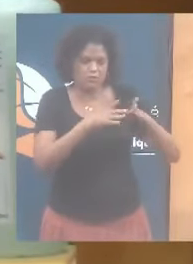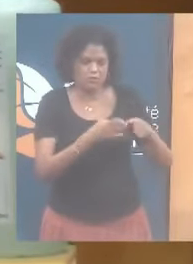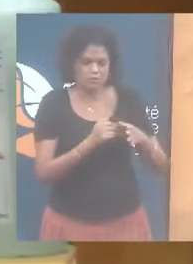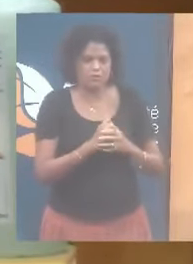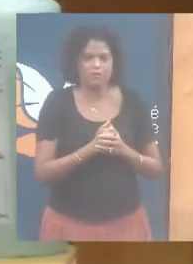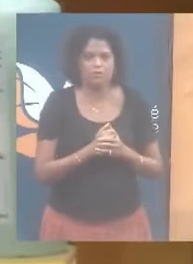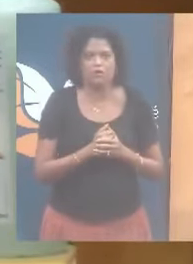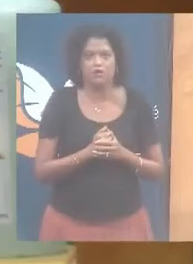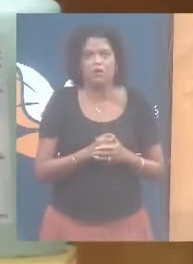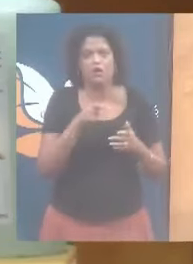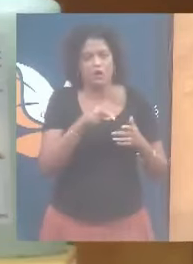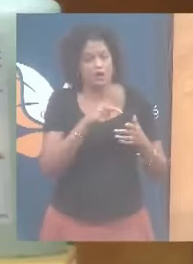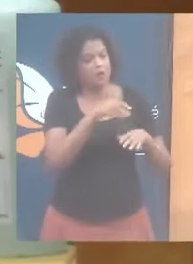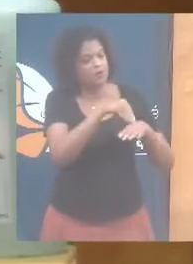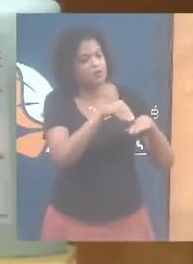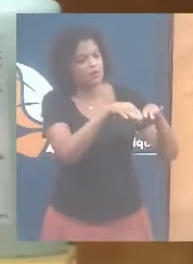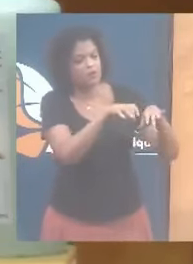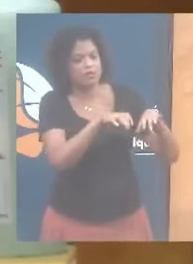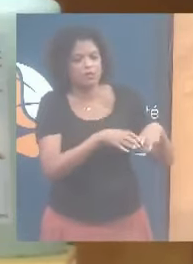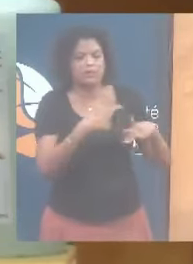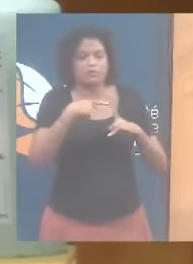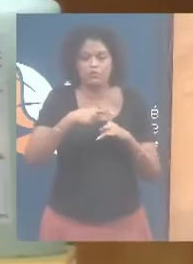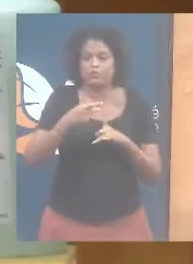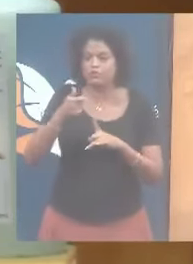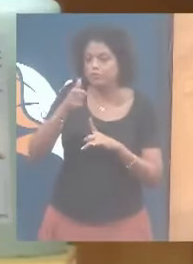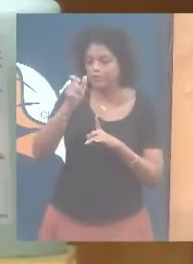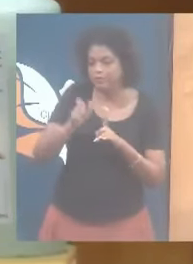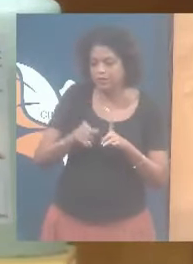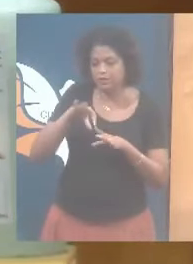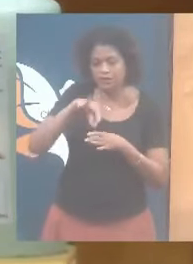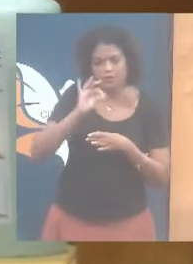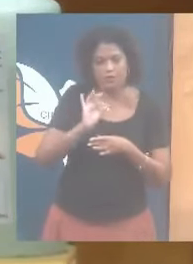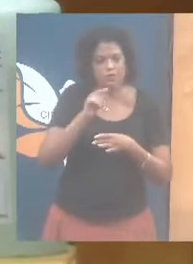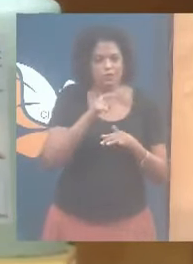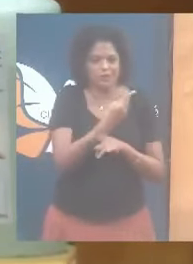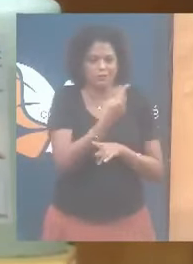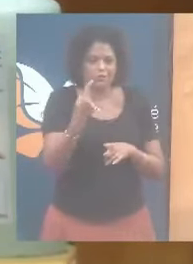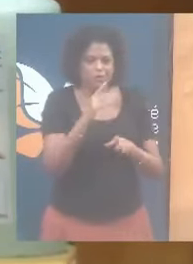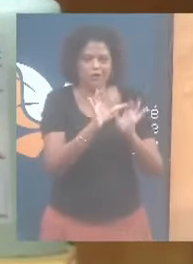fonctionnaires plus un élu du conseil exécutif qui soit les seuls à choisir. J'en ai fini. Merci.